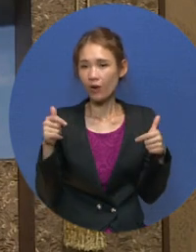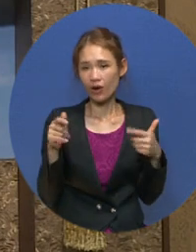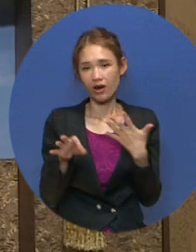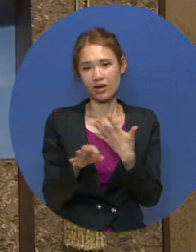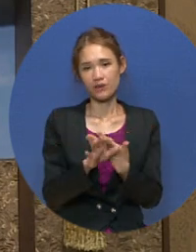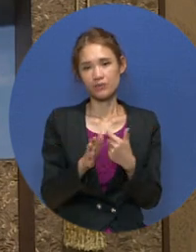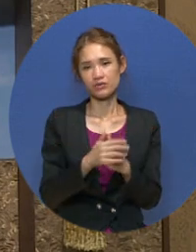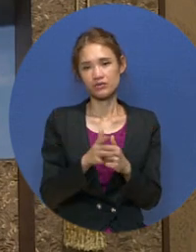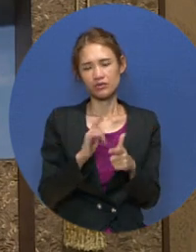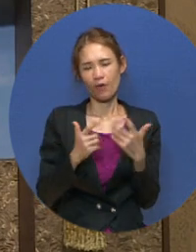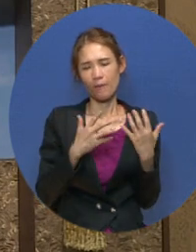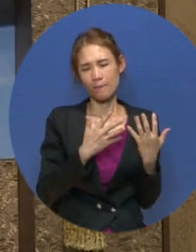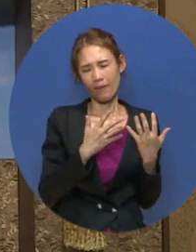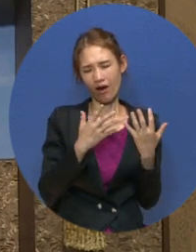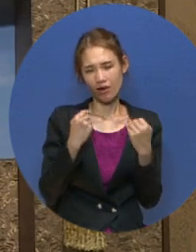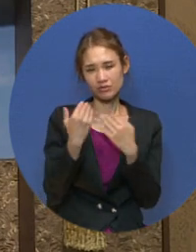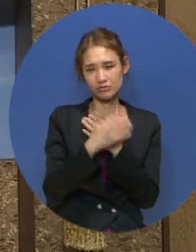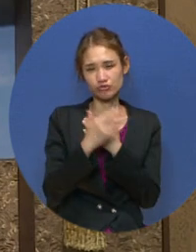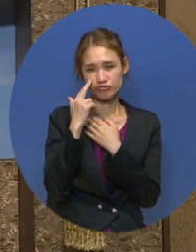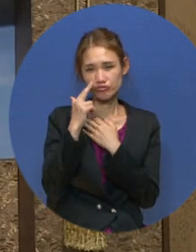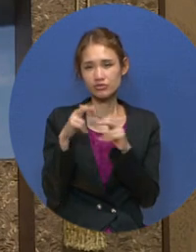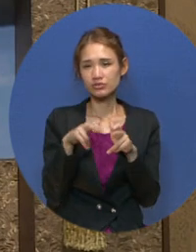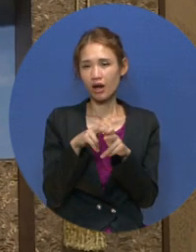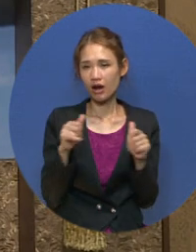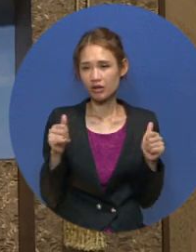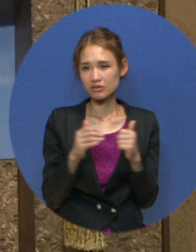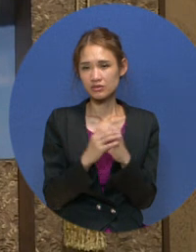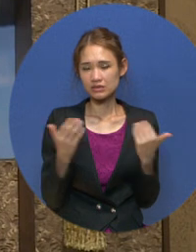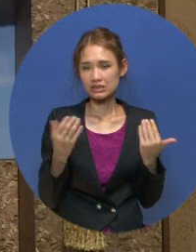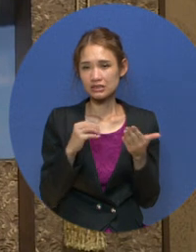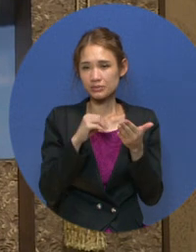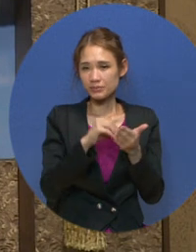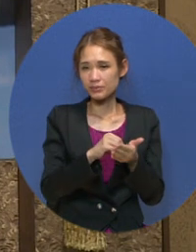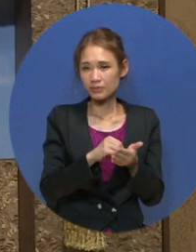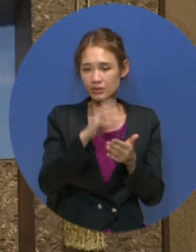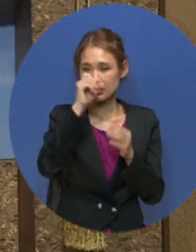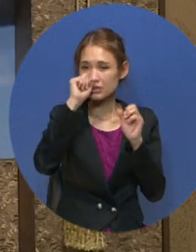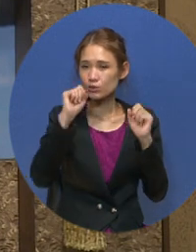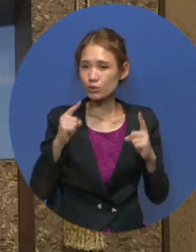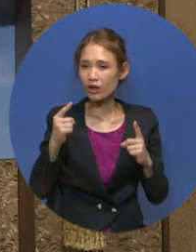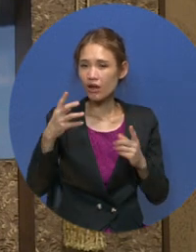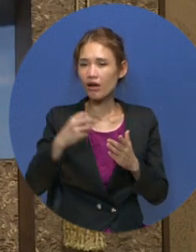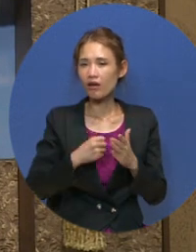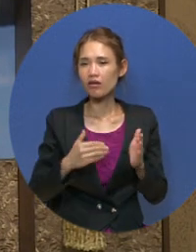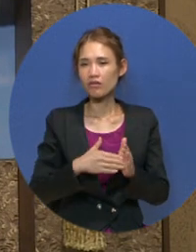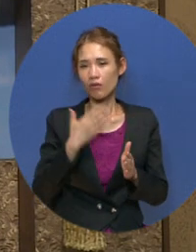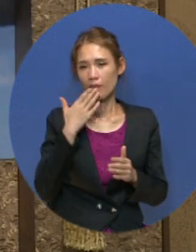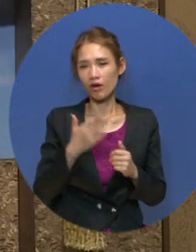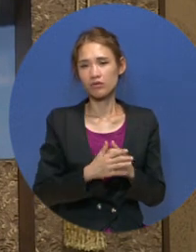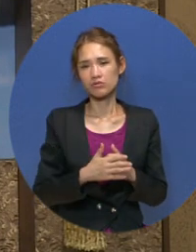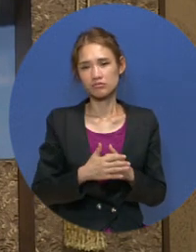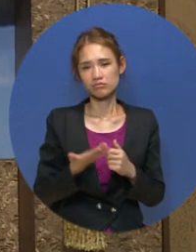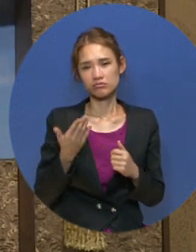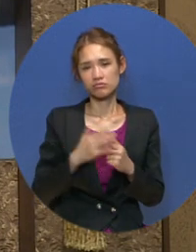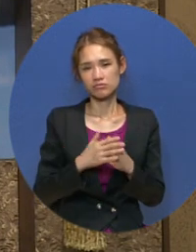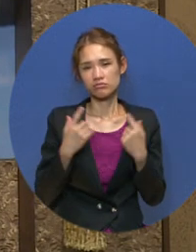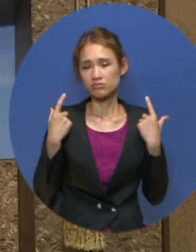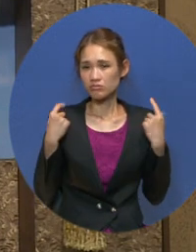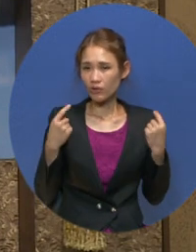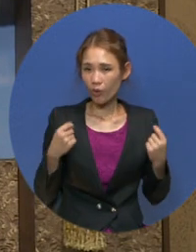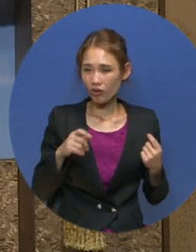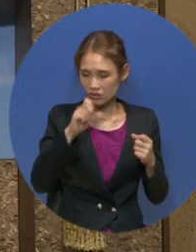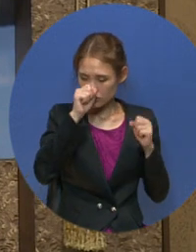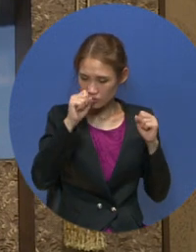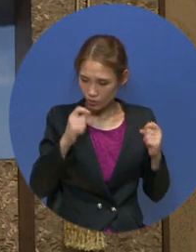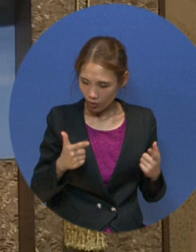늘어나면 네. 더 많은 중증장애인분들이 일할 수 있는 기회를 가지게 되는데 아직까지는 그런 기회들이 많이